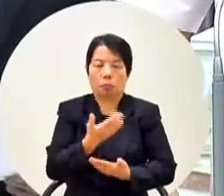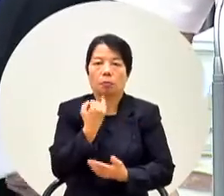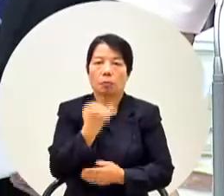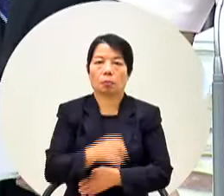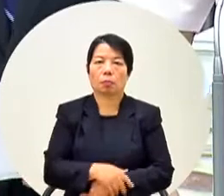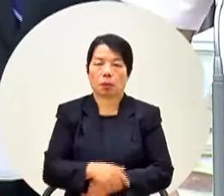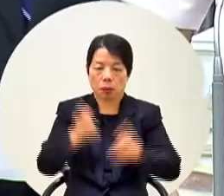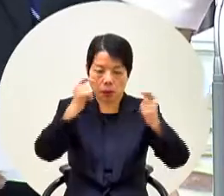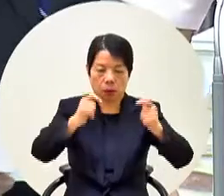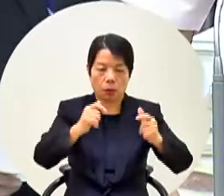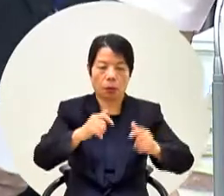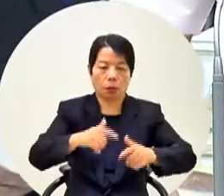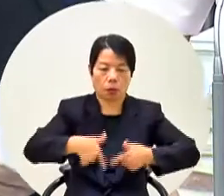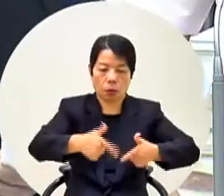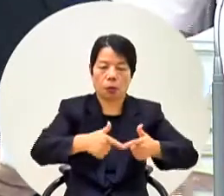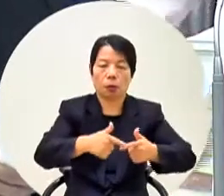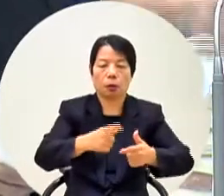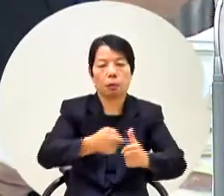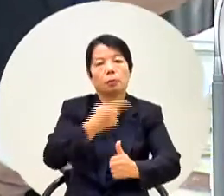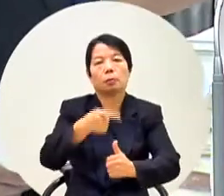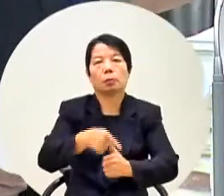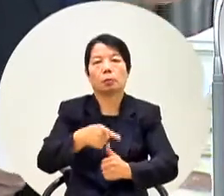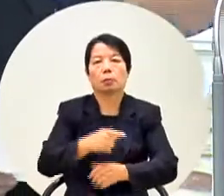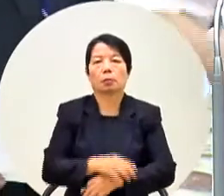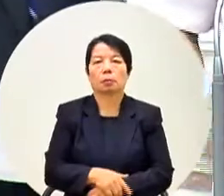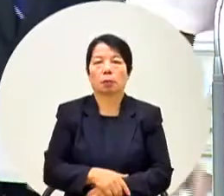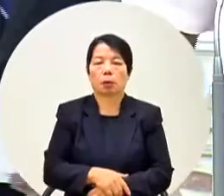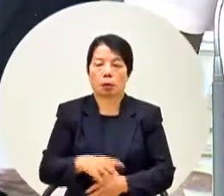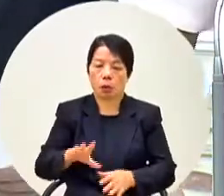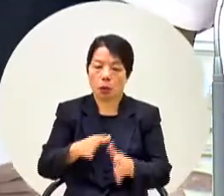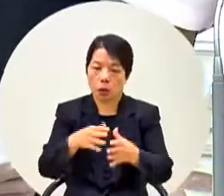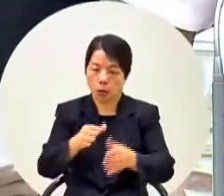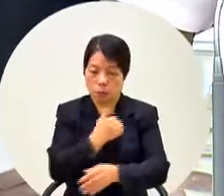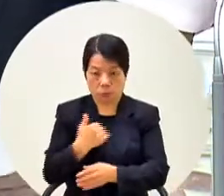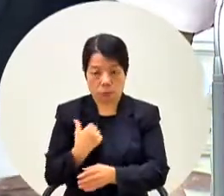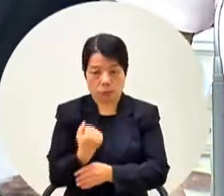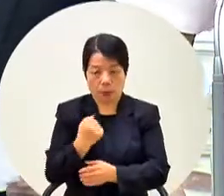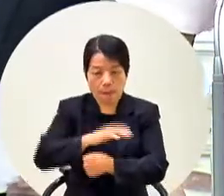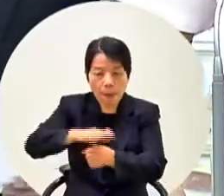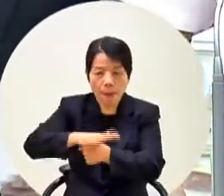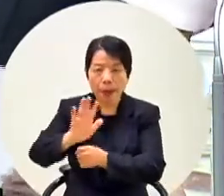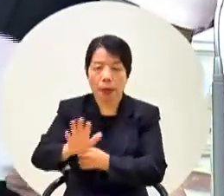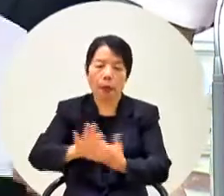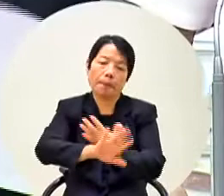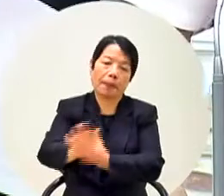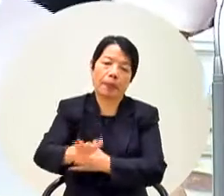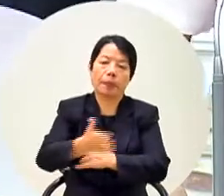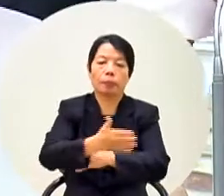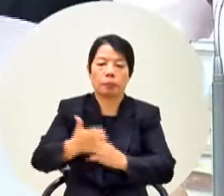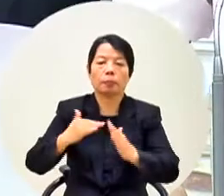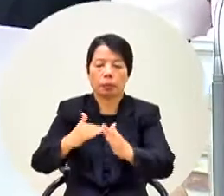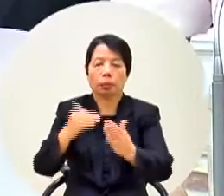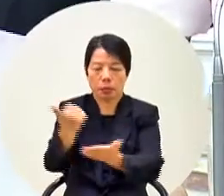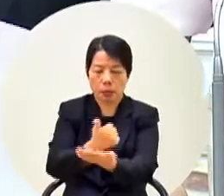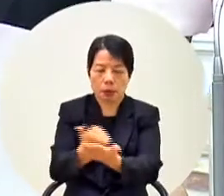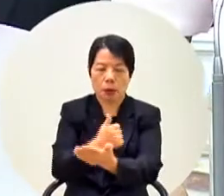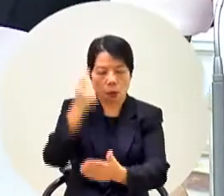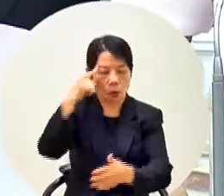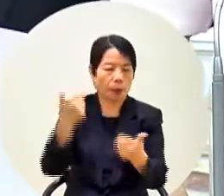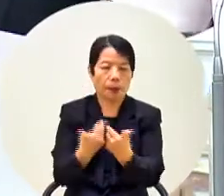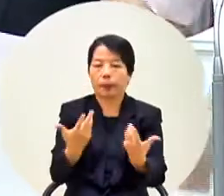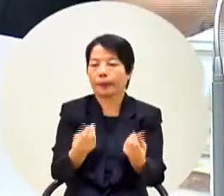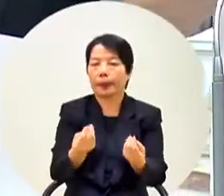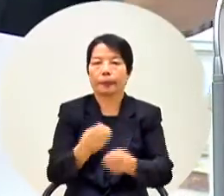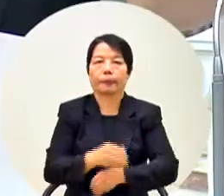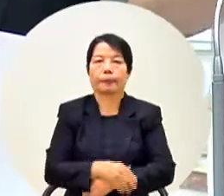然优先了，咱有多余的能力，咱收外管区的粪扫，我并无反对。